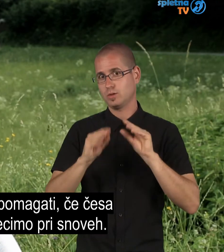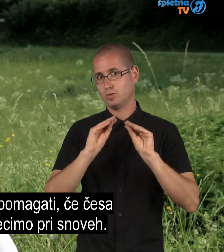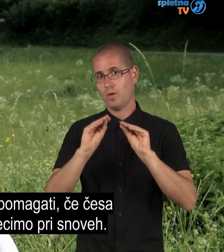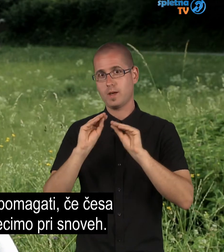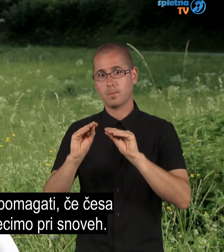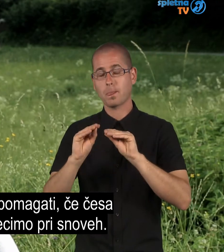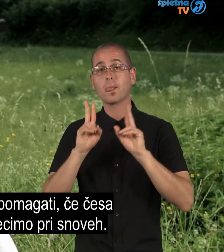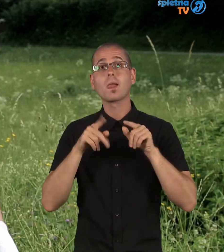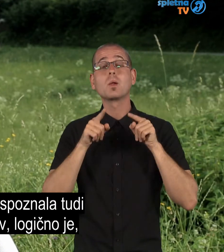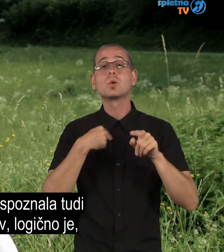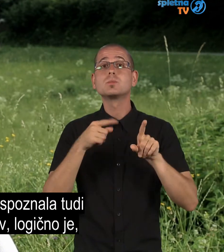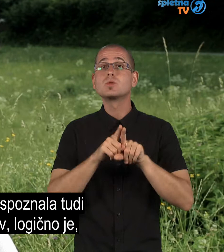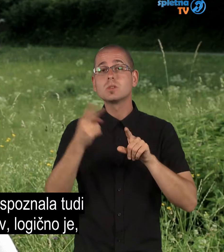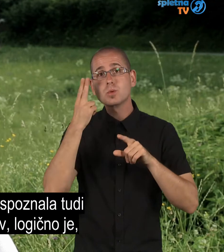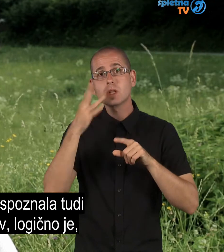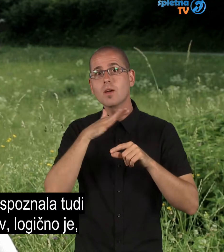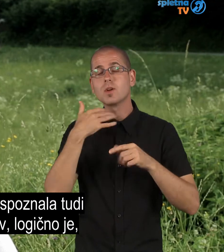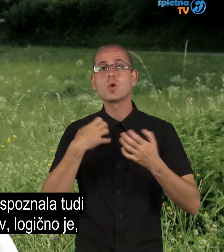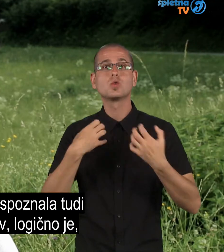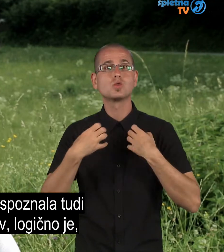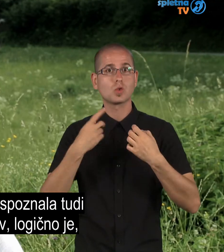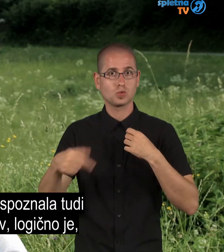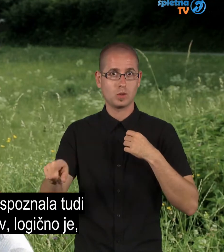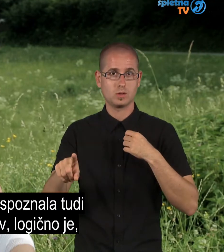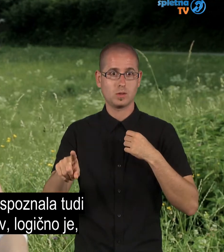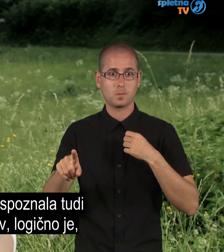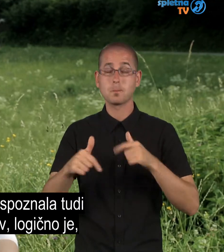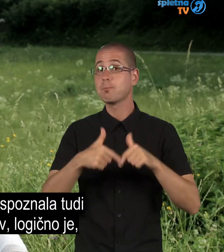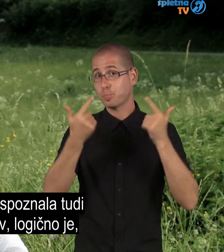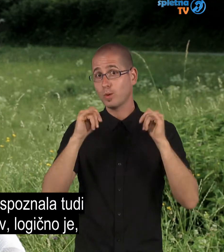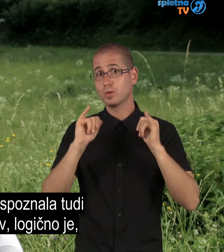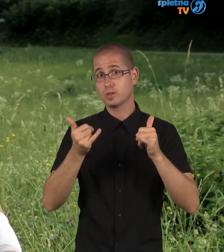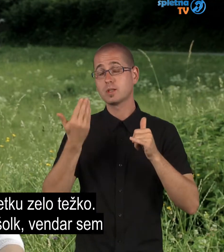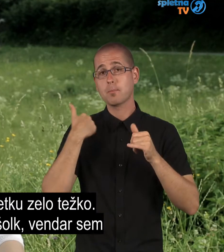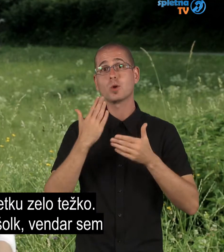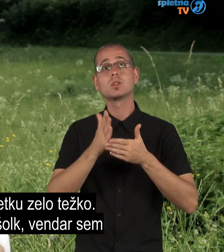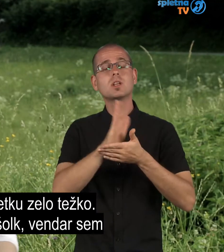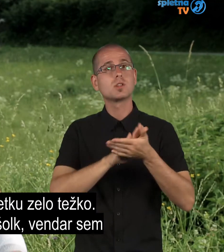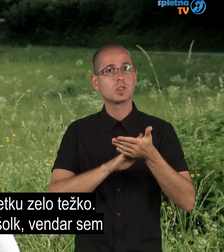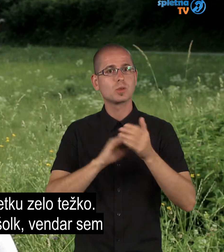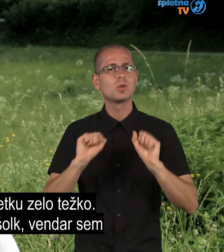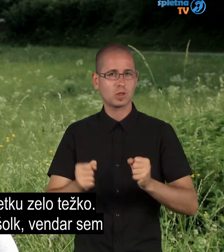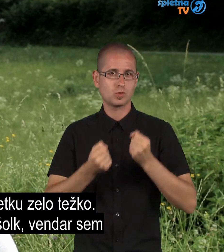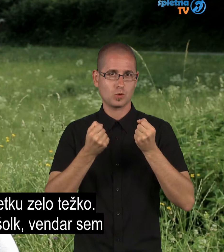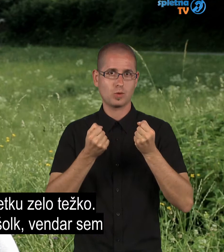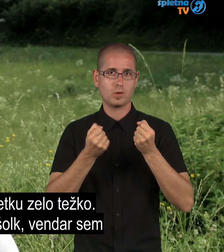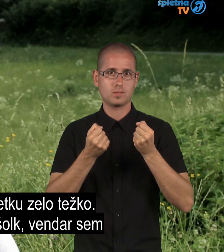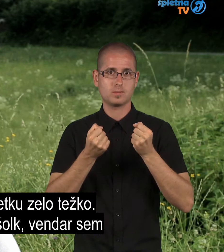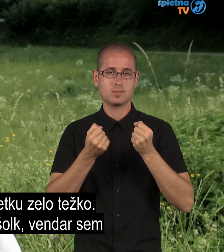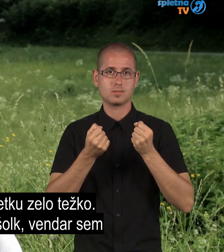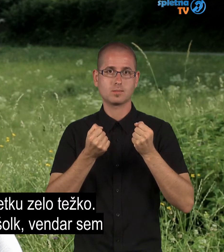snoveh. Prav tako sem tudi spoznala veliko sošolcev. Logično je, da je bilo na začetku zelo